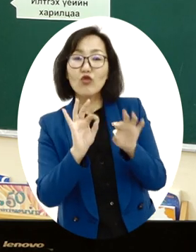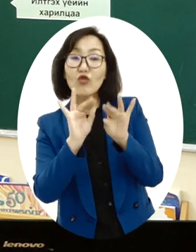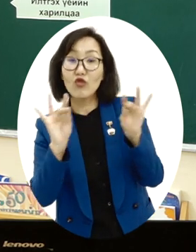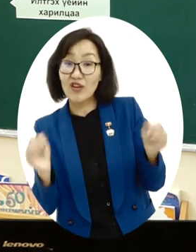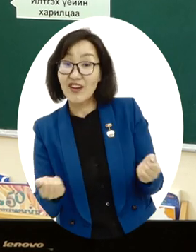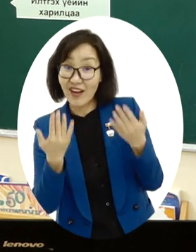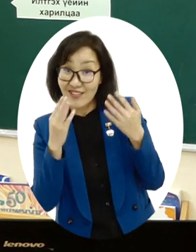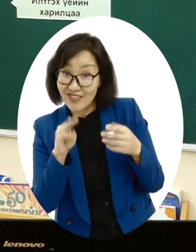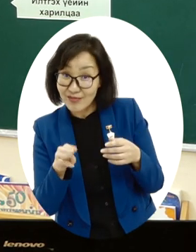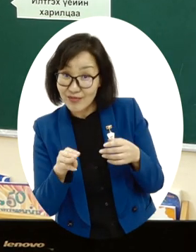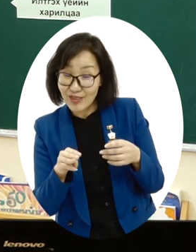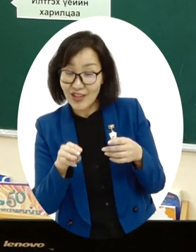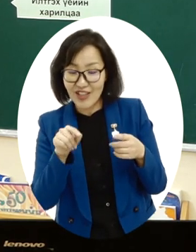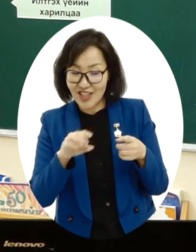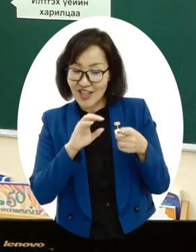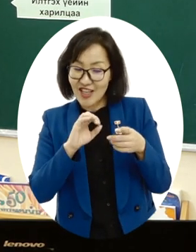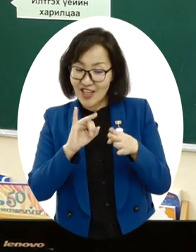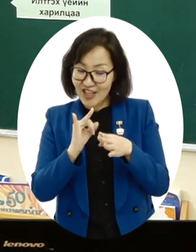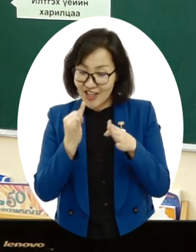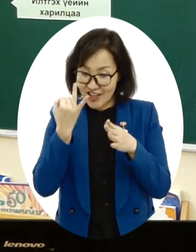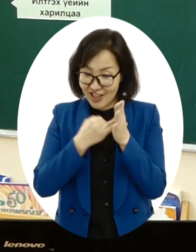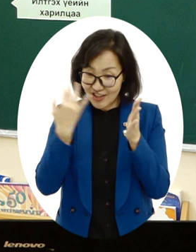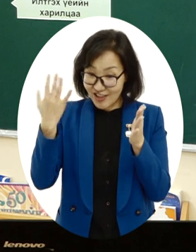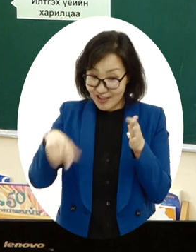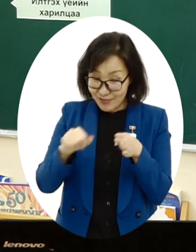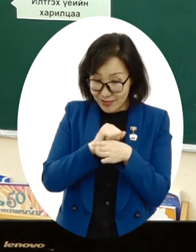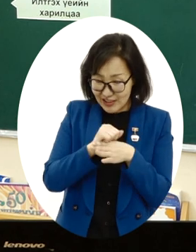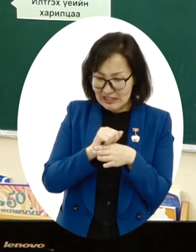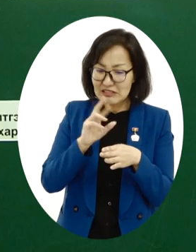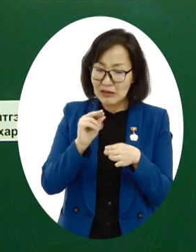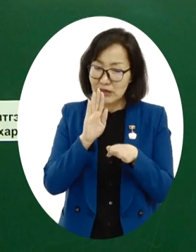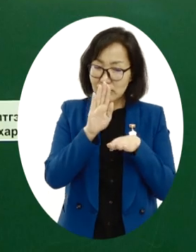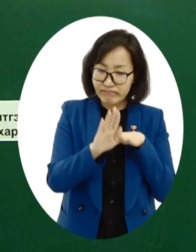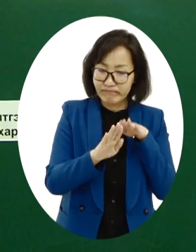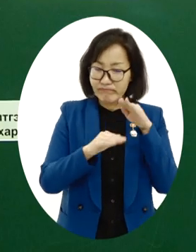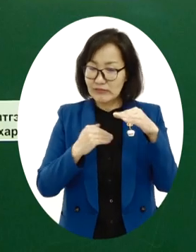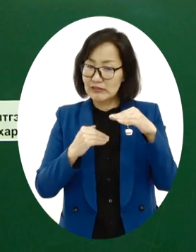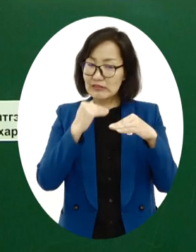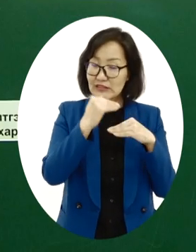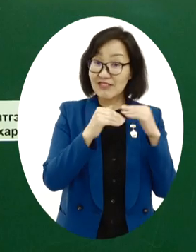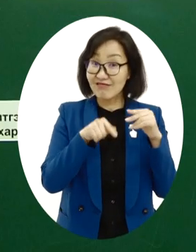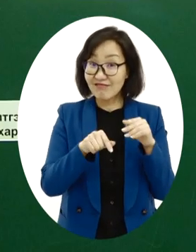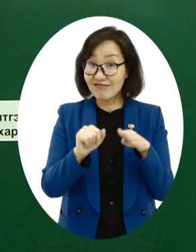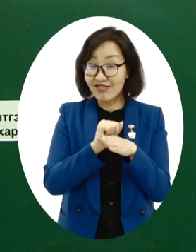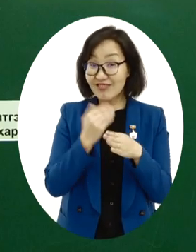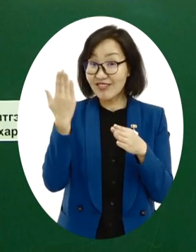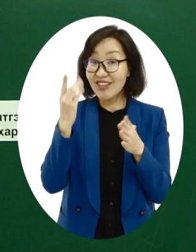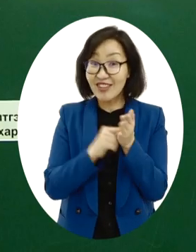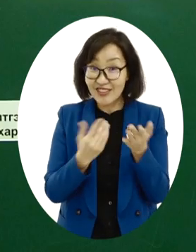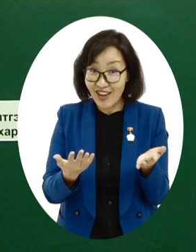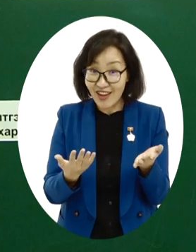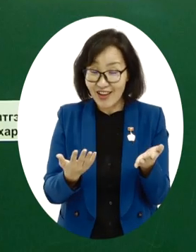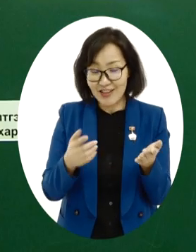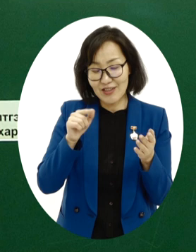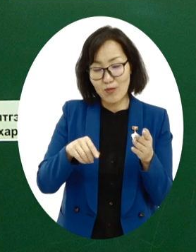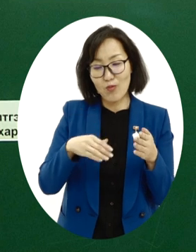гэсэн үг. За, илтгэлийг бэлтгэхийн тулд ямар шат дамжилгыг ашиглах вэ? За мөн